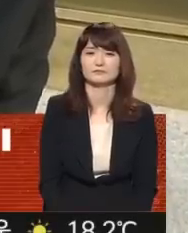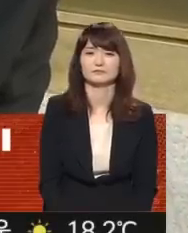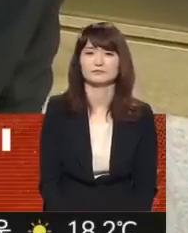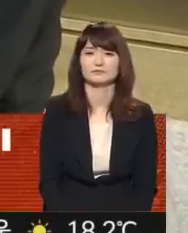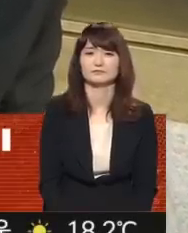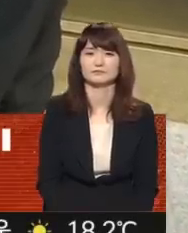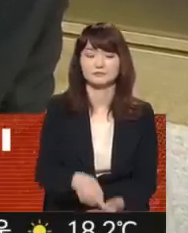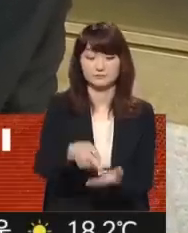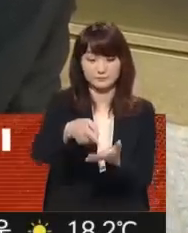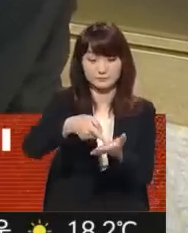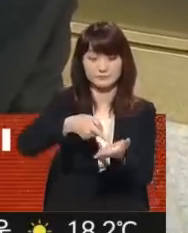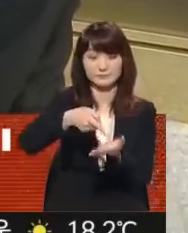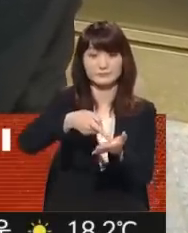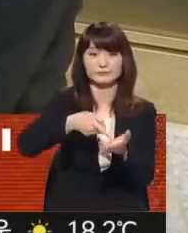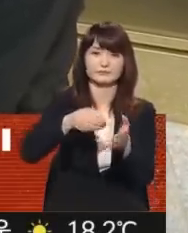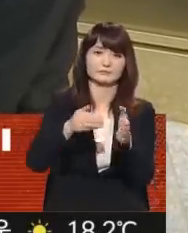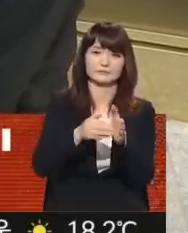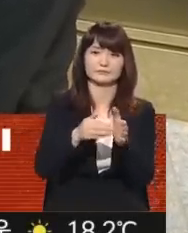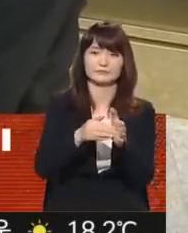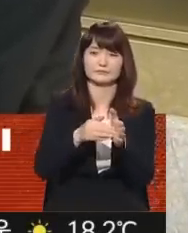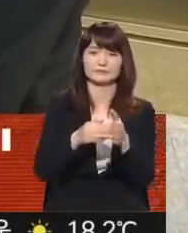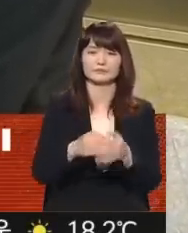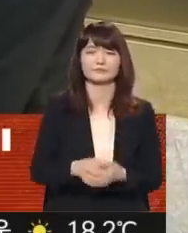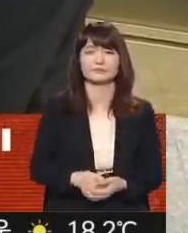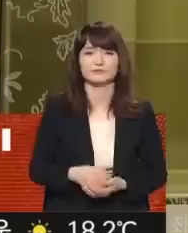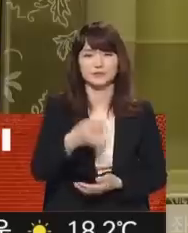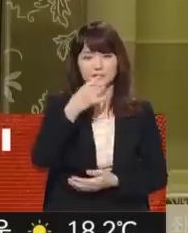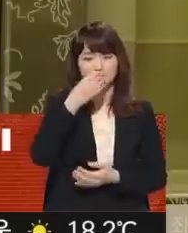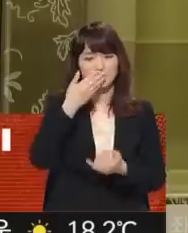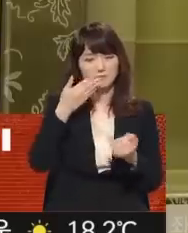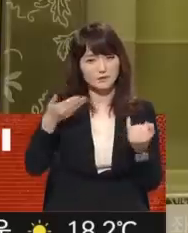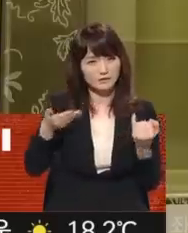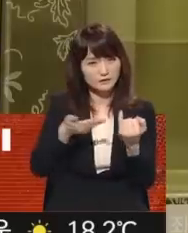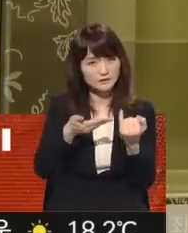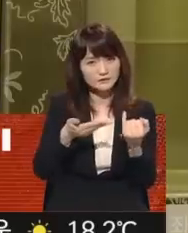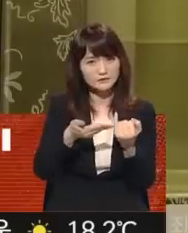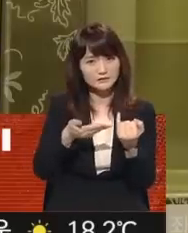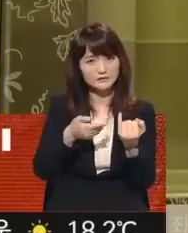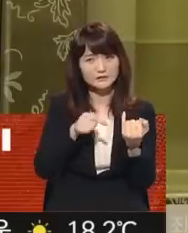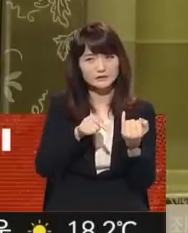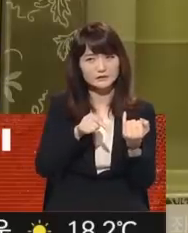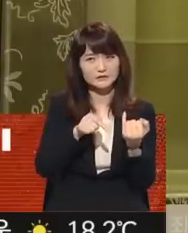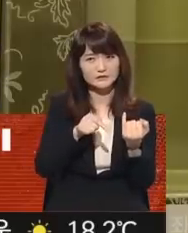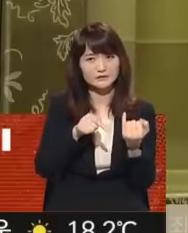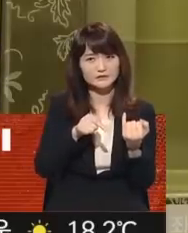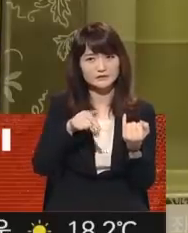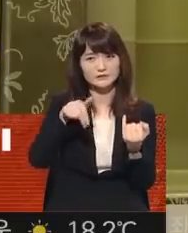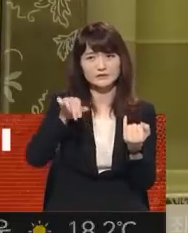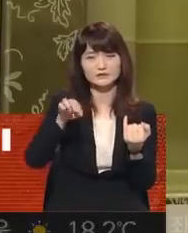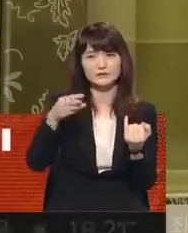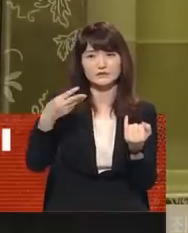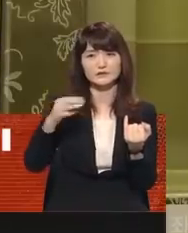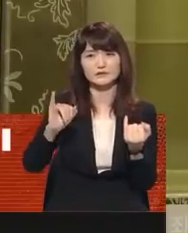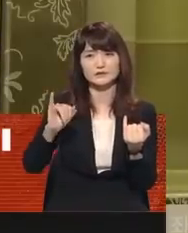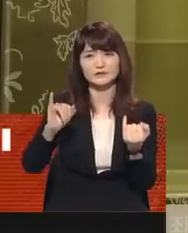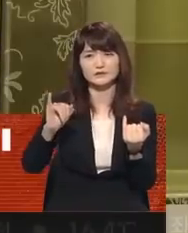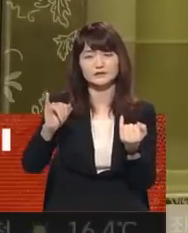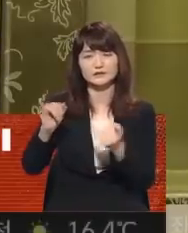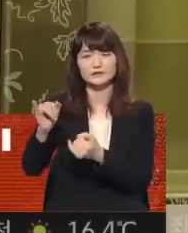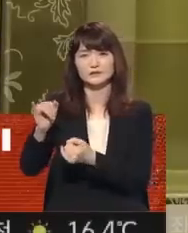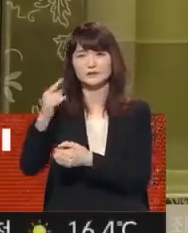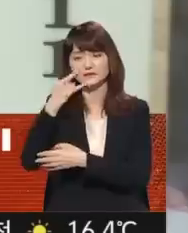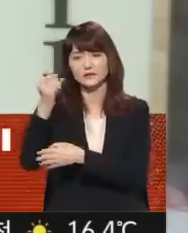수술이 끝나면 밥 먹이고 먹이려고 했던 그 젤리를 엄마가 이렇게 사